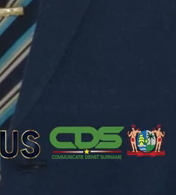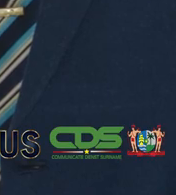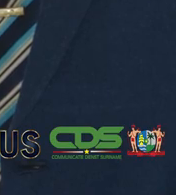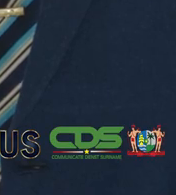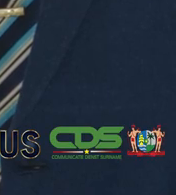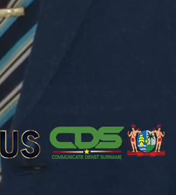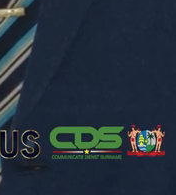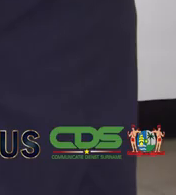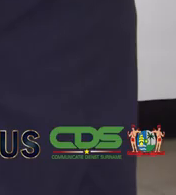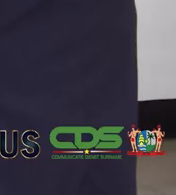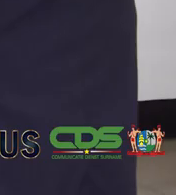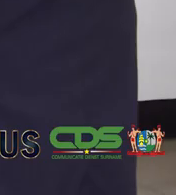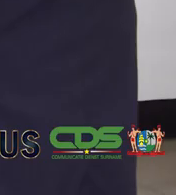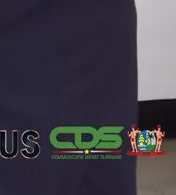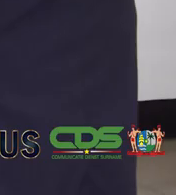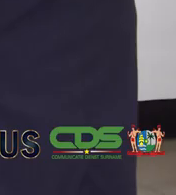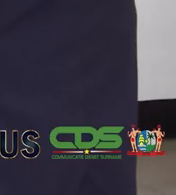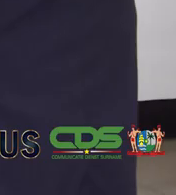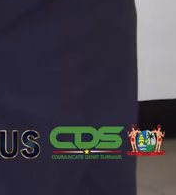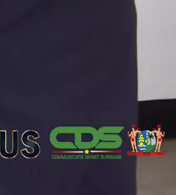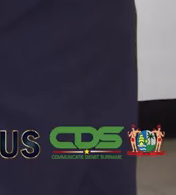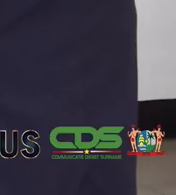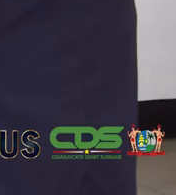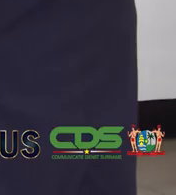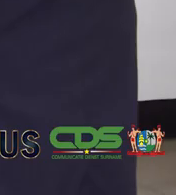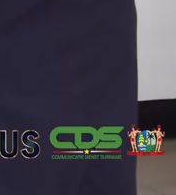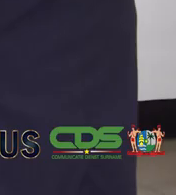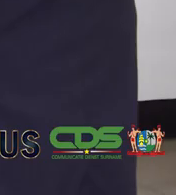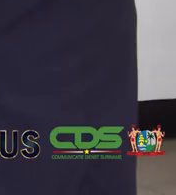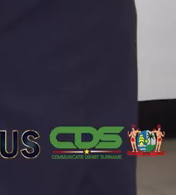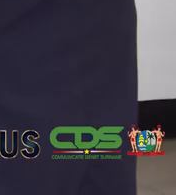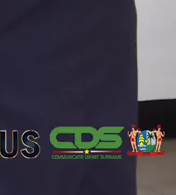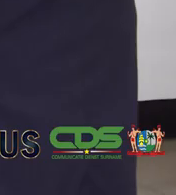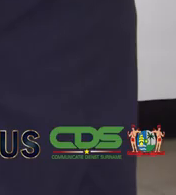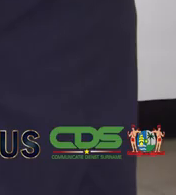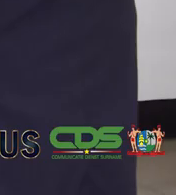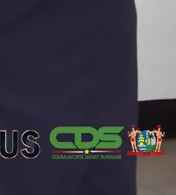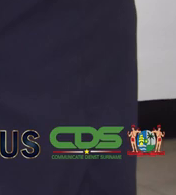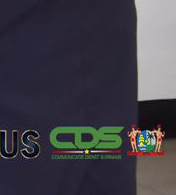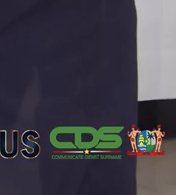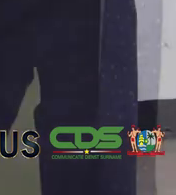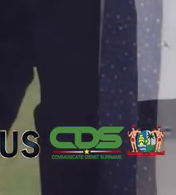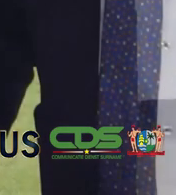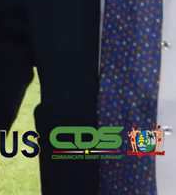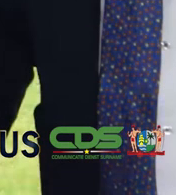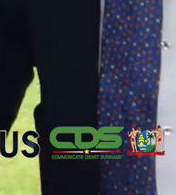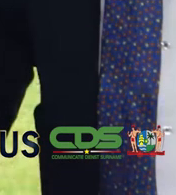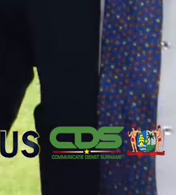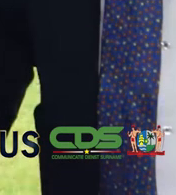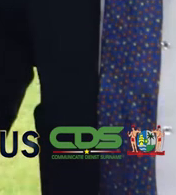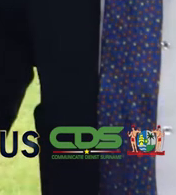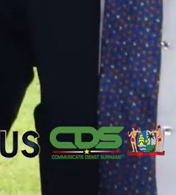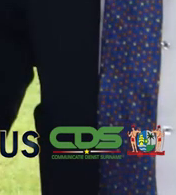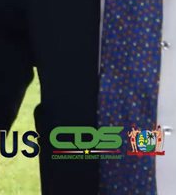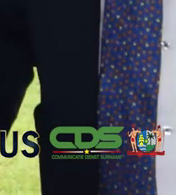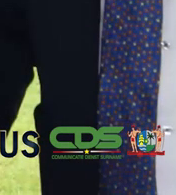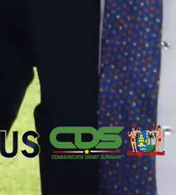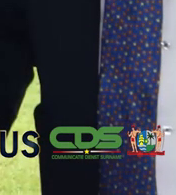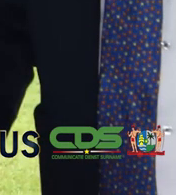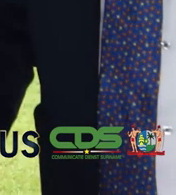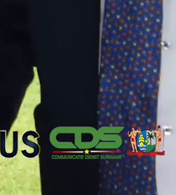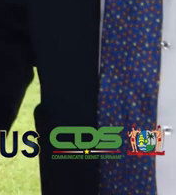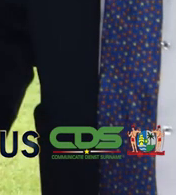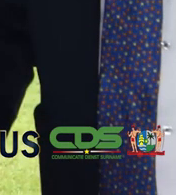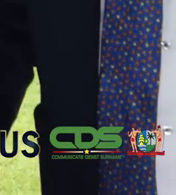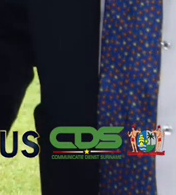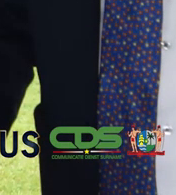Samenwerking deze plechtigheid bijgewoond. Ambassadeur Van der Swan gaf aan dat meester Sahib Lal deze onderscheiding kreeg vanwege zijn